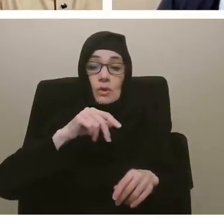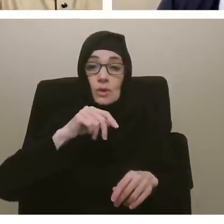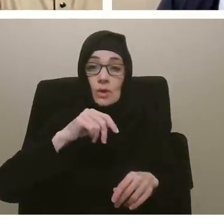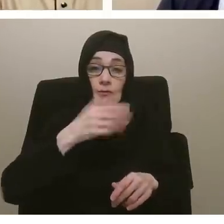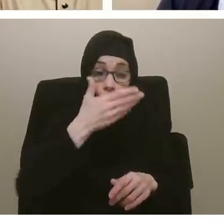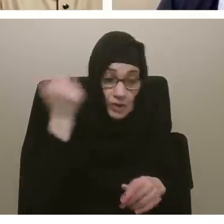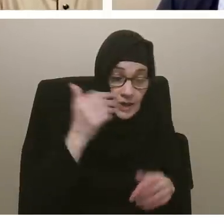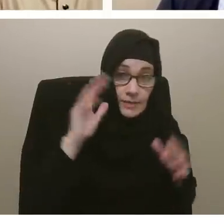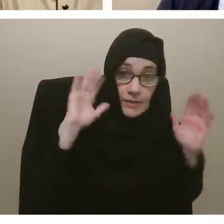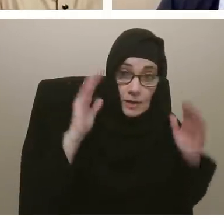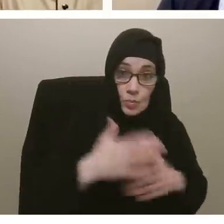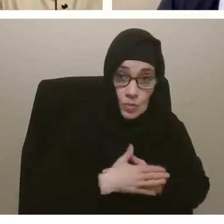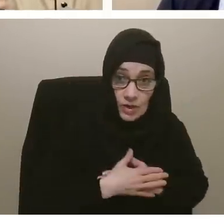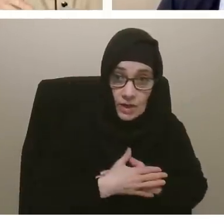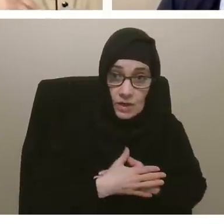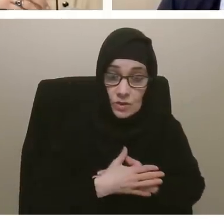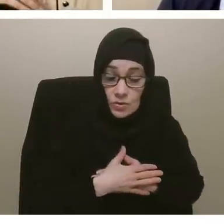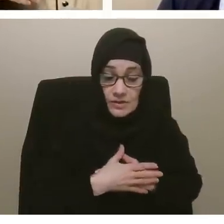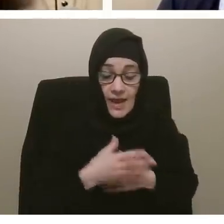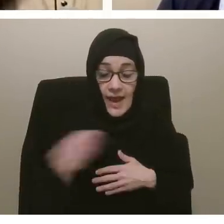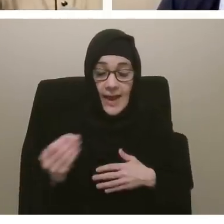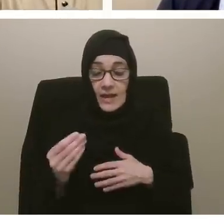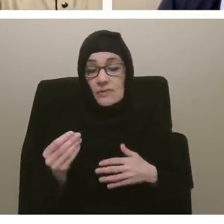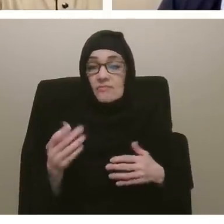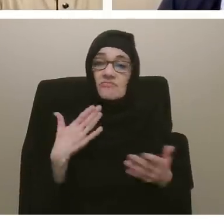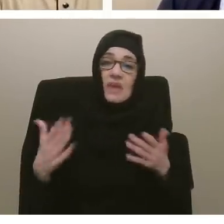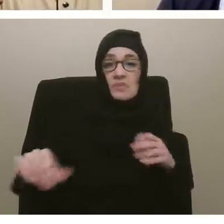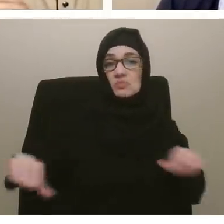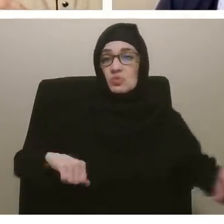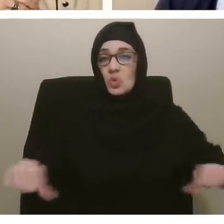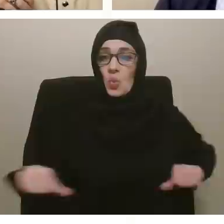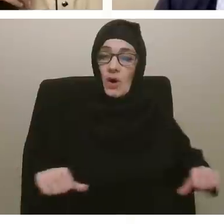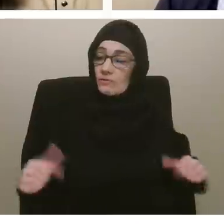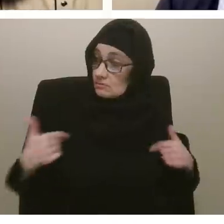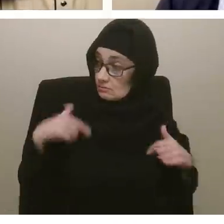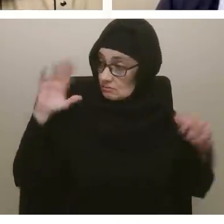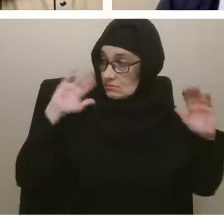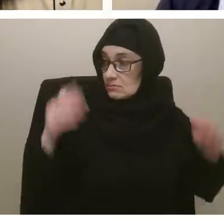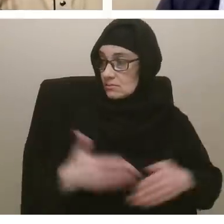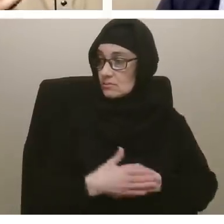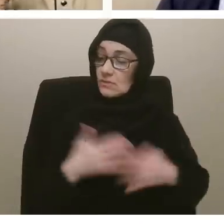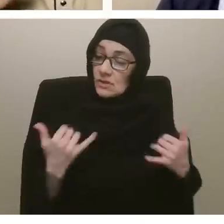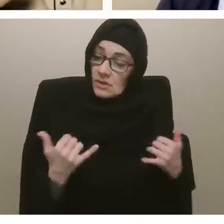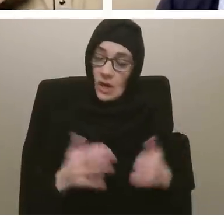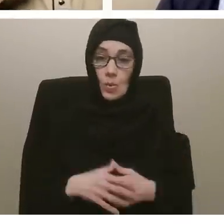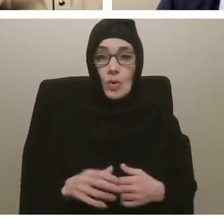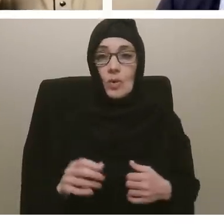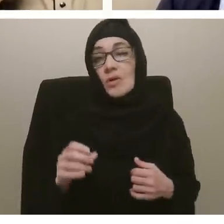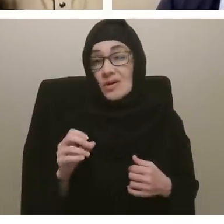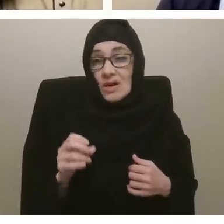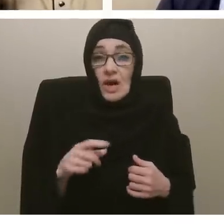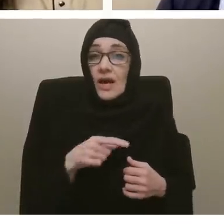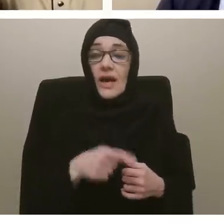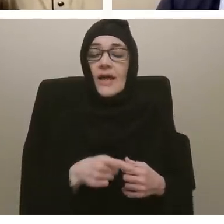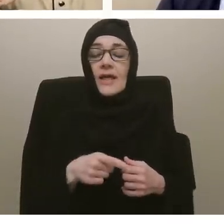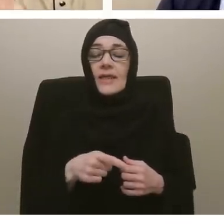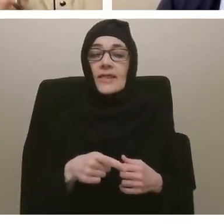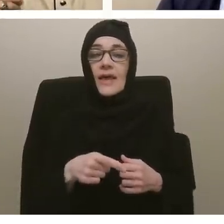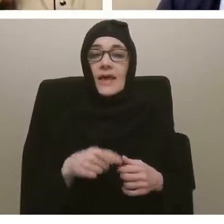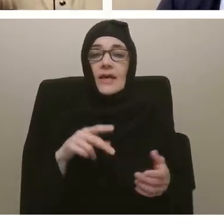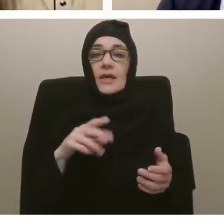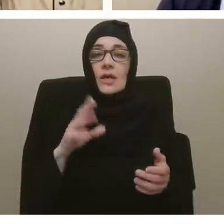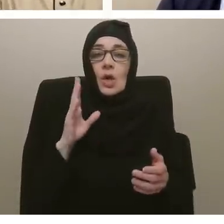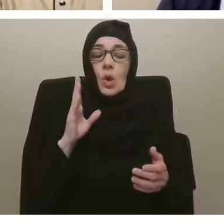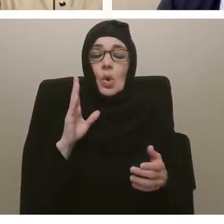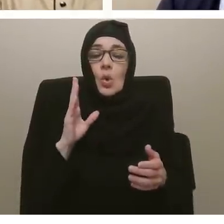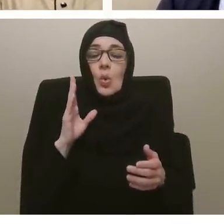الَّذِينَ يُرَاءُونَ وَيَمْنَعُونَ الْمَعُونَ. They show off with their prayers. And they're not just inhibited from receiving the full meaning of prayer, but